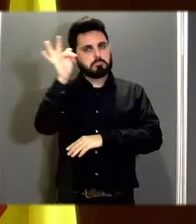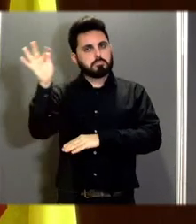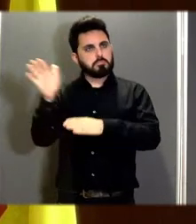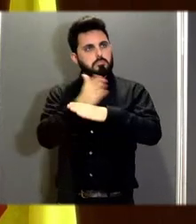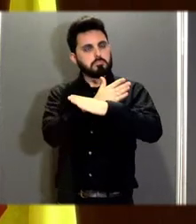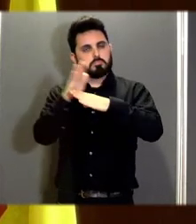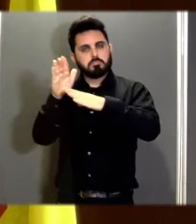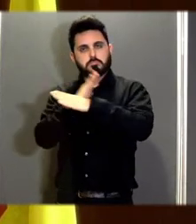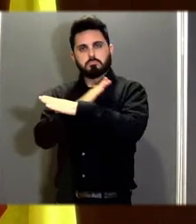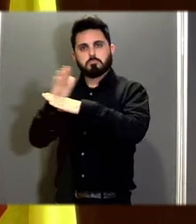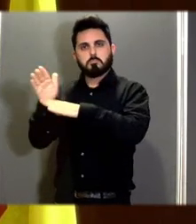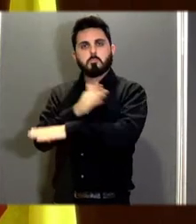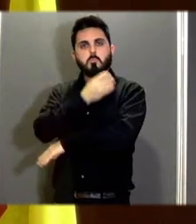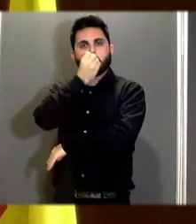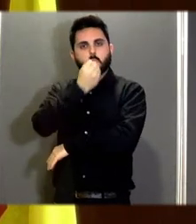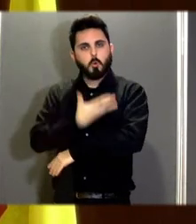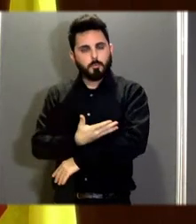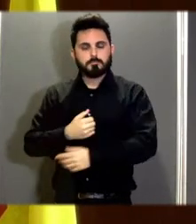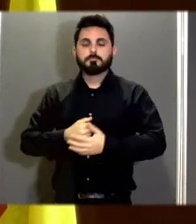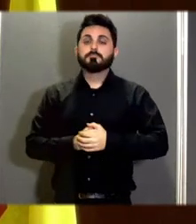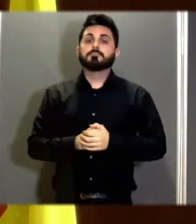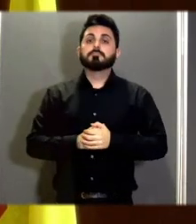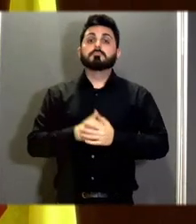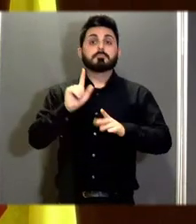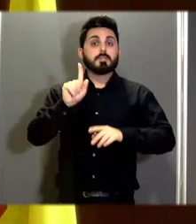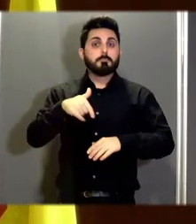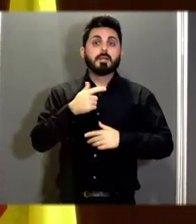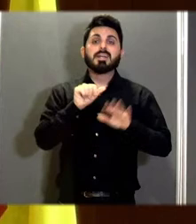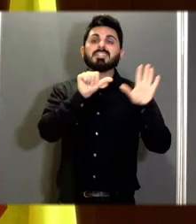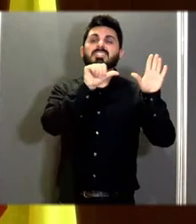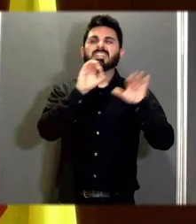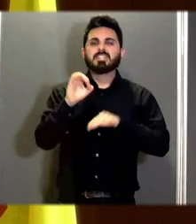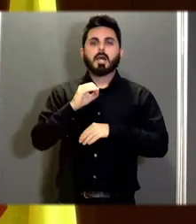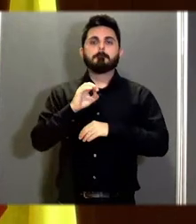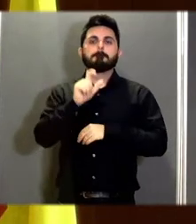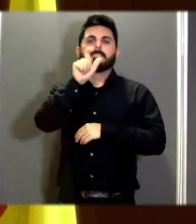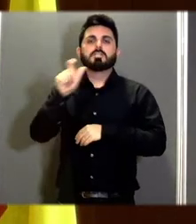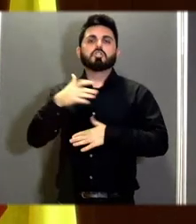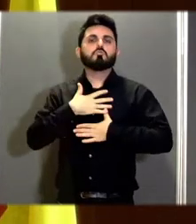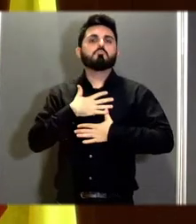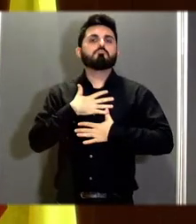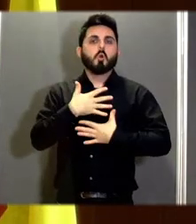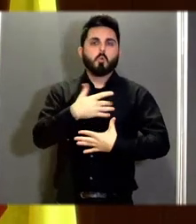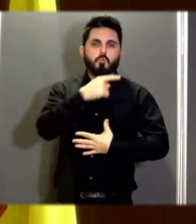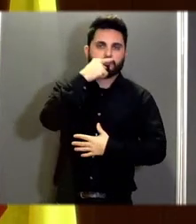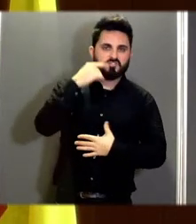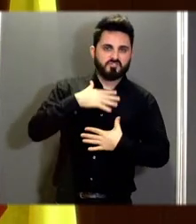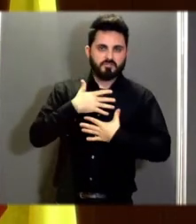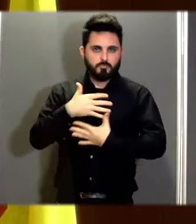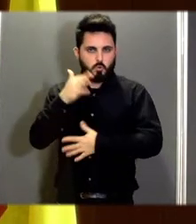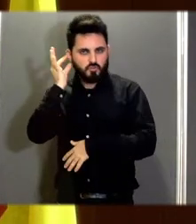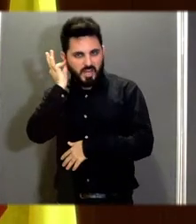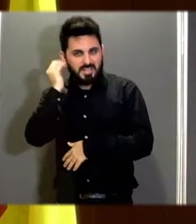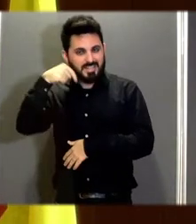A les 60 persones voluntaris i voluntàries que han estat aquí donant